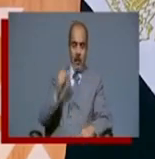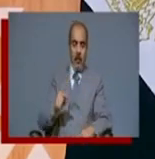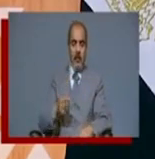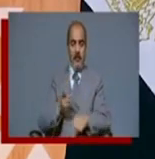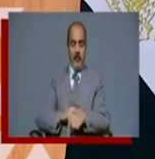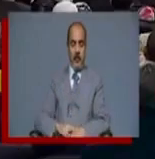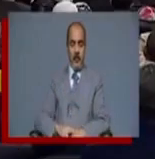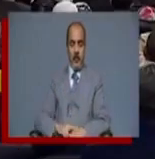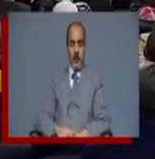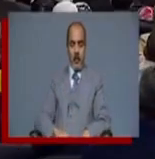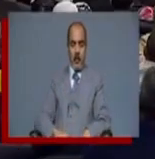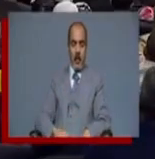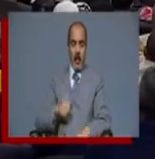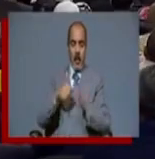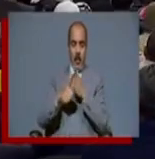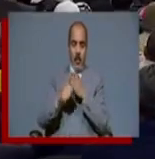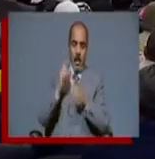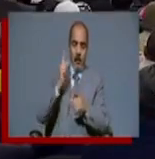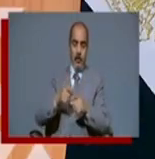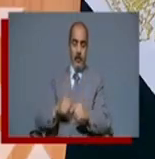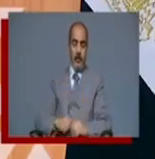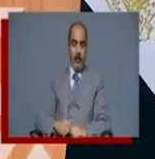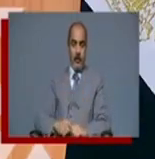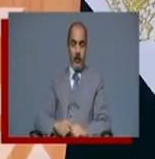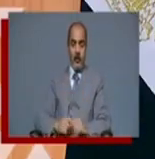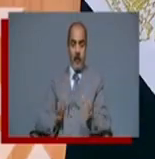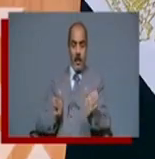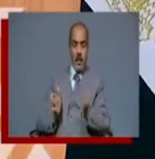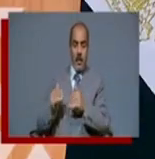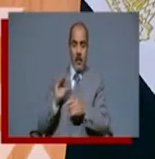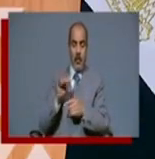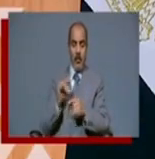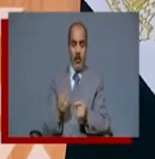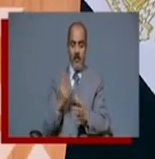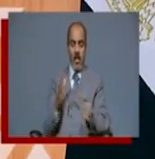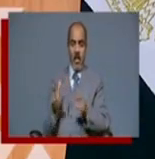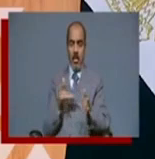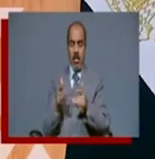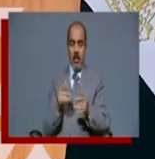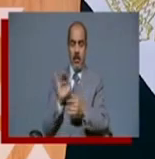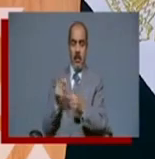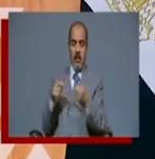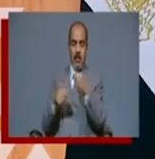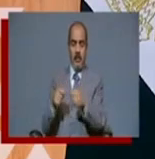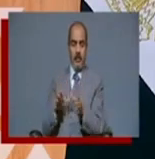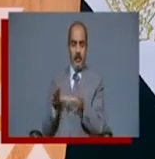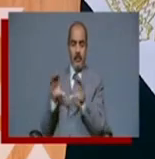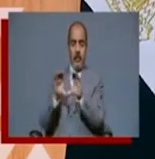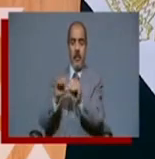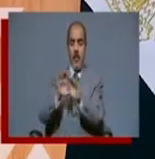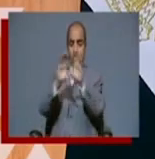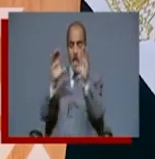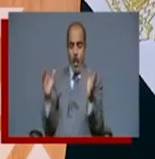هتدي له حقه هنا انا حصلت الايه حصلت الفائده المزدوجه فاحنا كده بنتكلم عن البند الاول